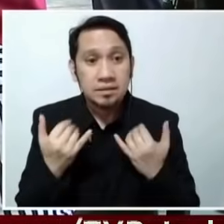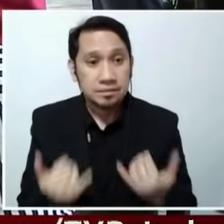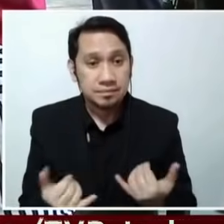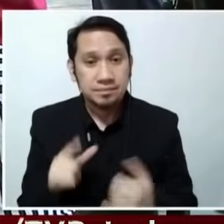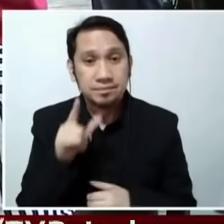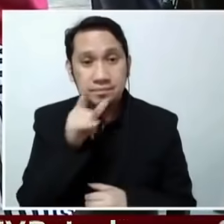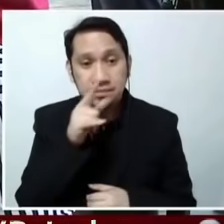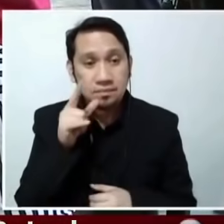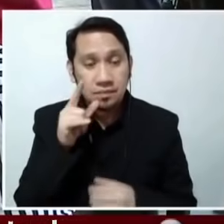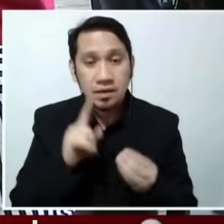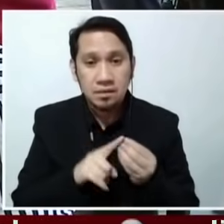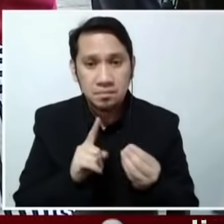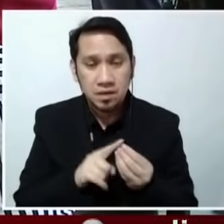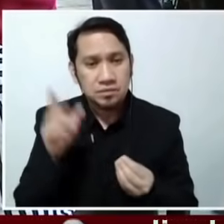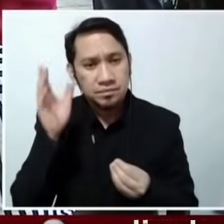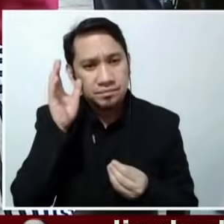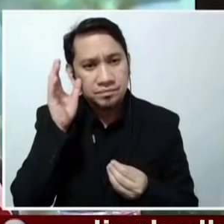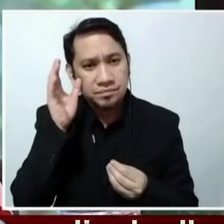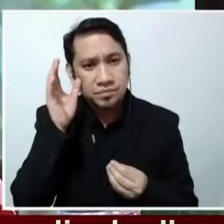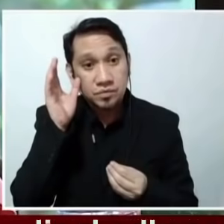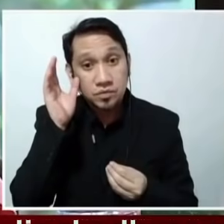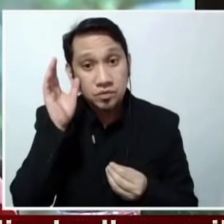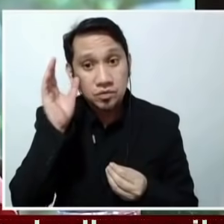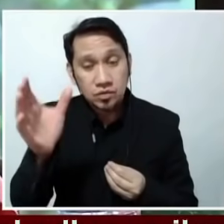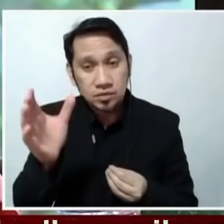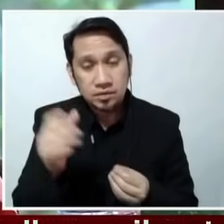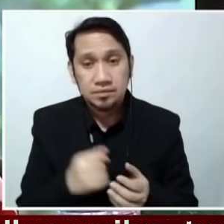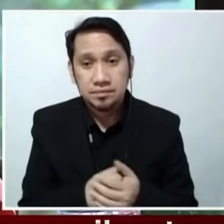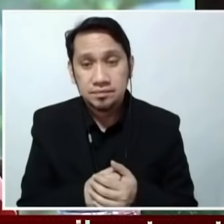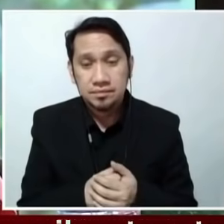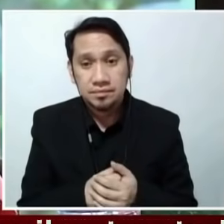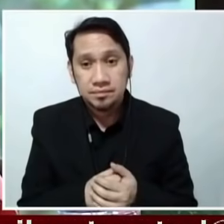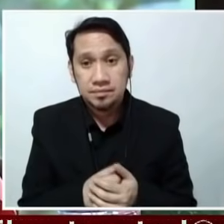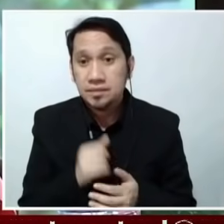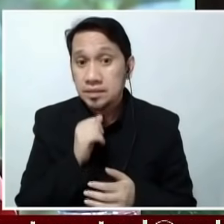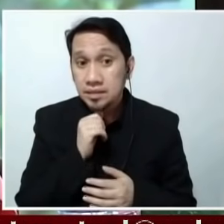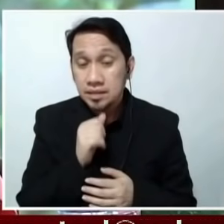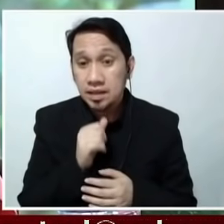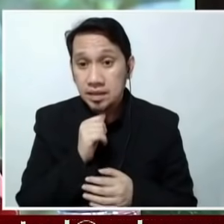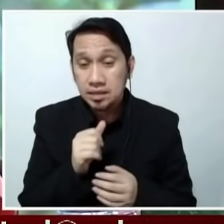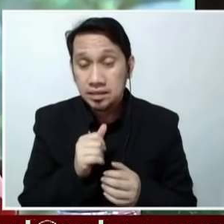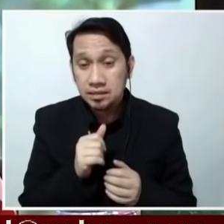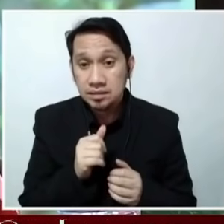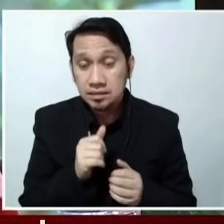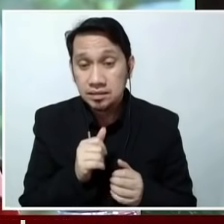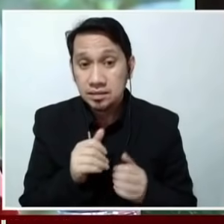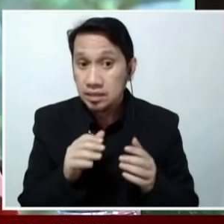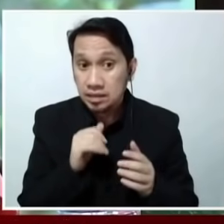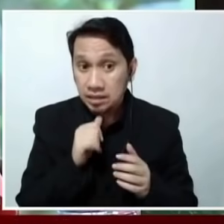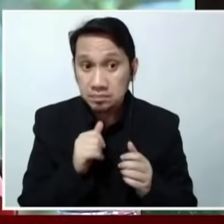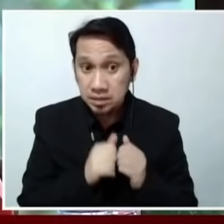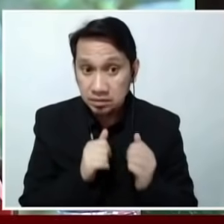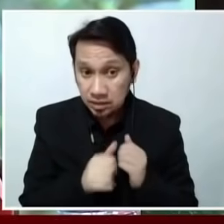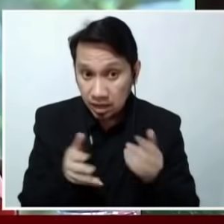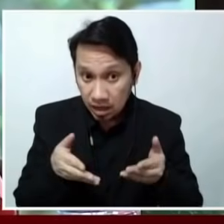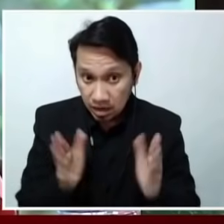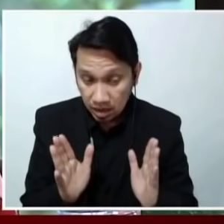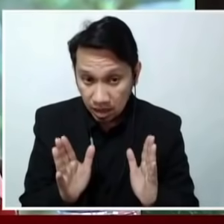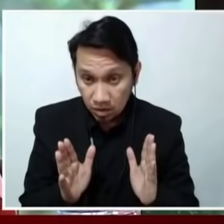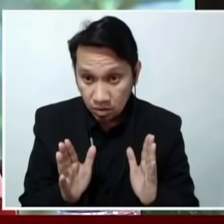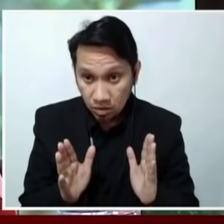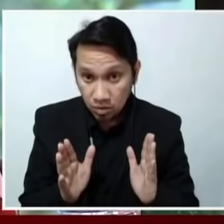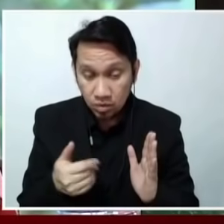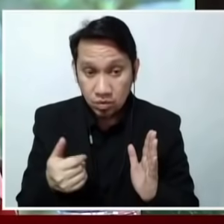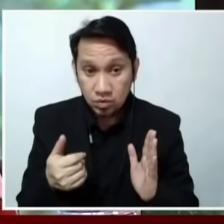ang konteksto ng kanyang sinabi. Hindi natin kinokondone yung vote buying. In fact, isa tayo sa